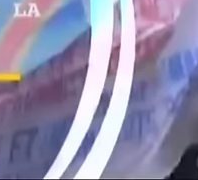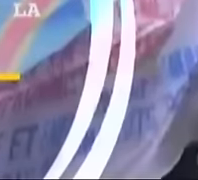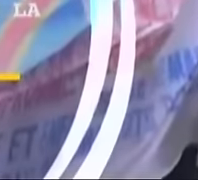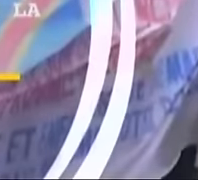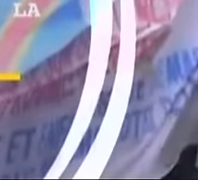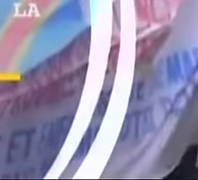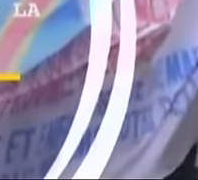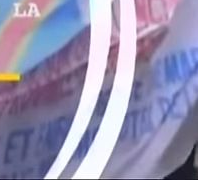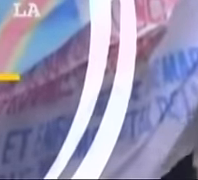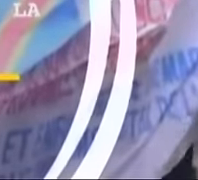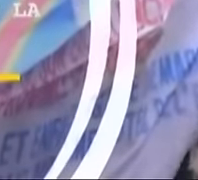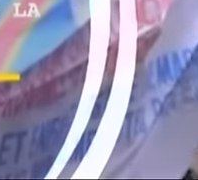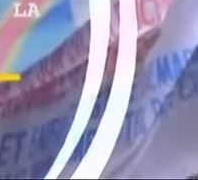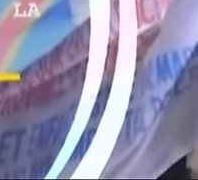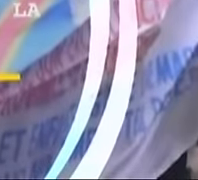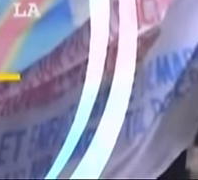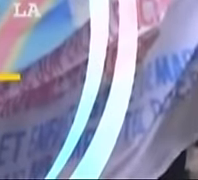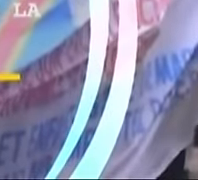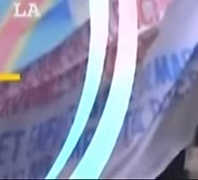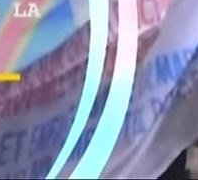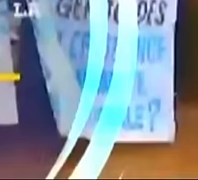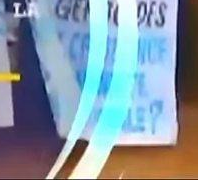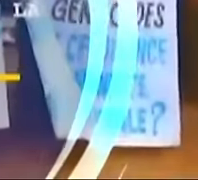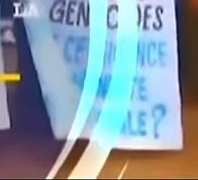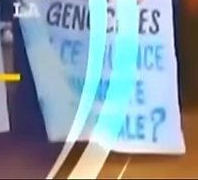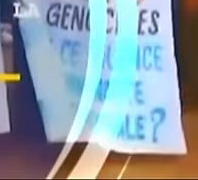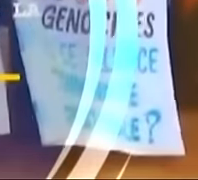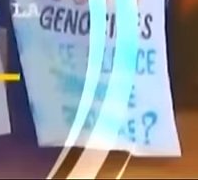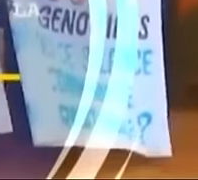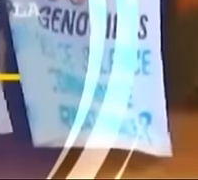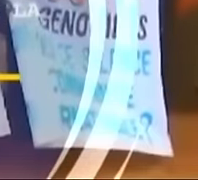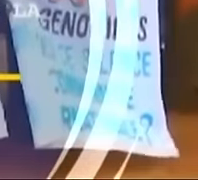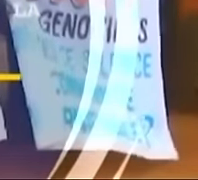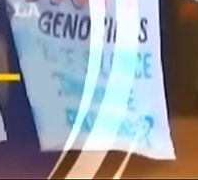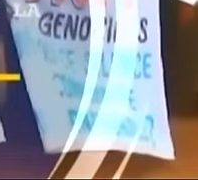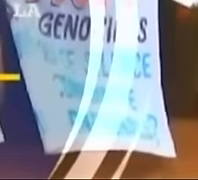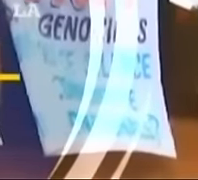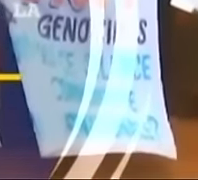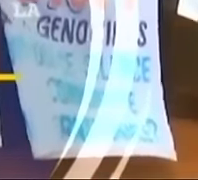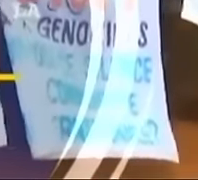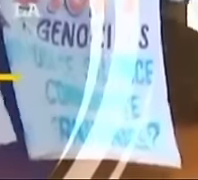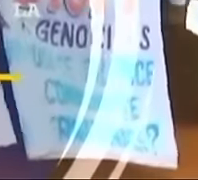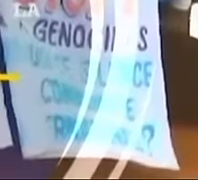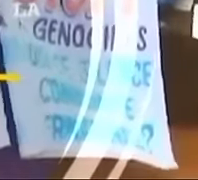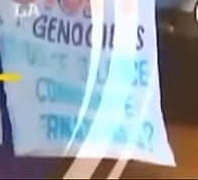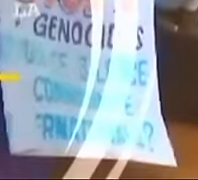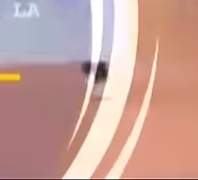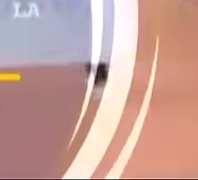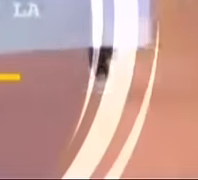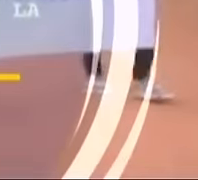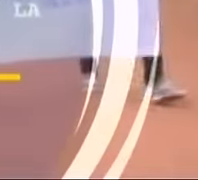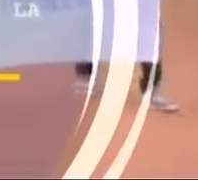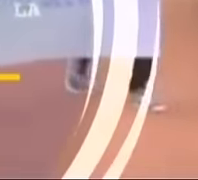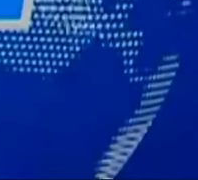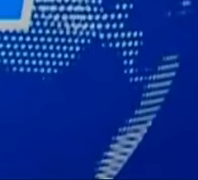Et c'était également une façon de soutenir le président de la République, Félix Antoine Tshisekedi